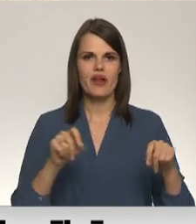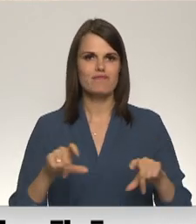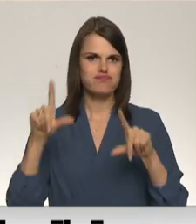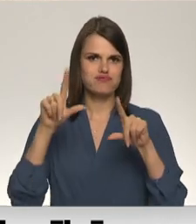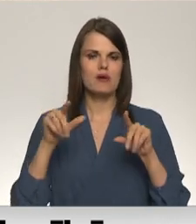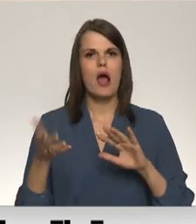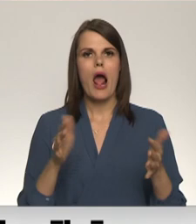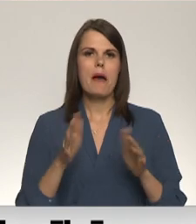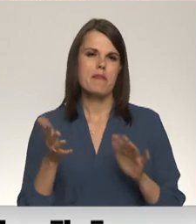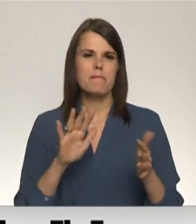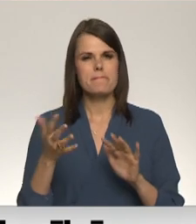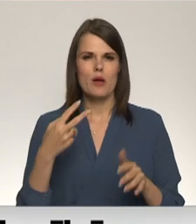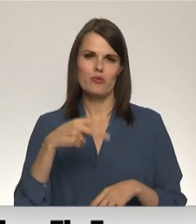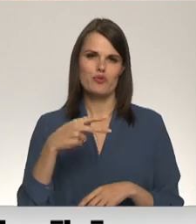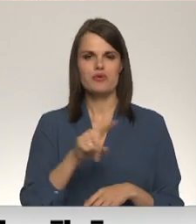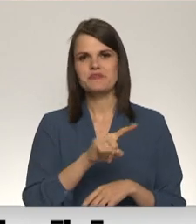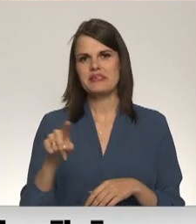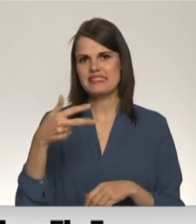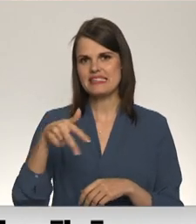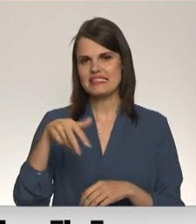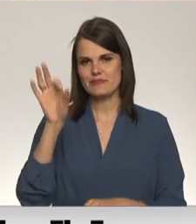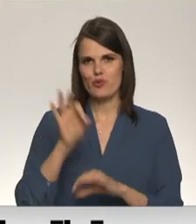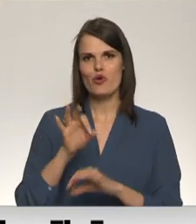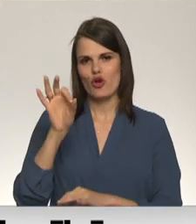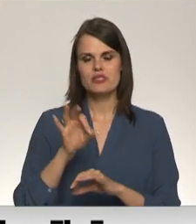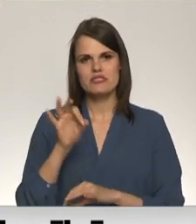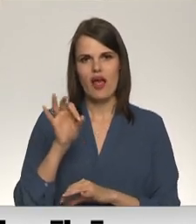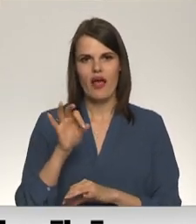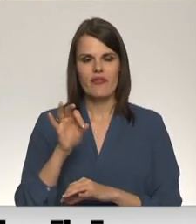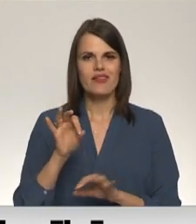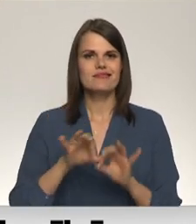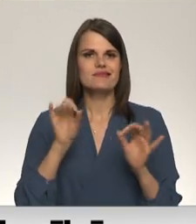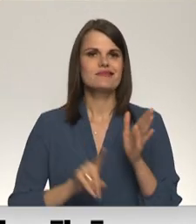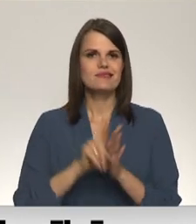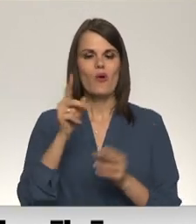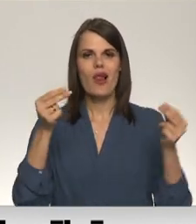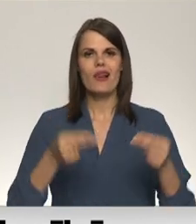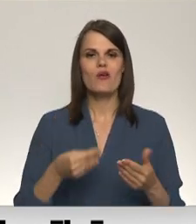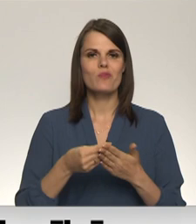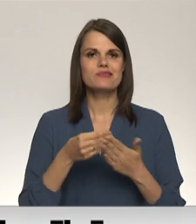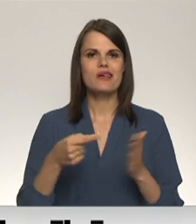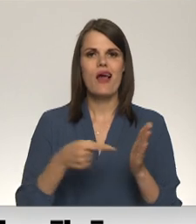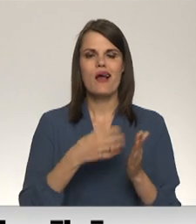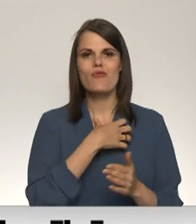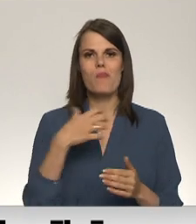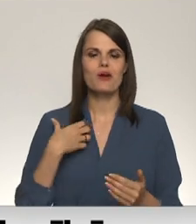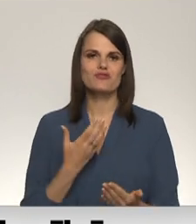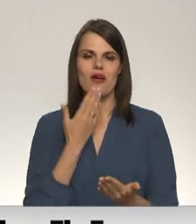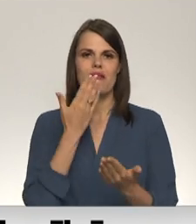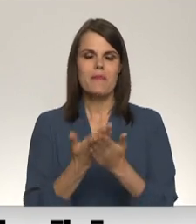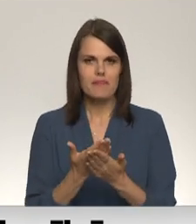periodu, ir apmēram kaut kādi no 20 līdz 30%. Par sākotnējo līguma cenu, kādu pašvaldībai bija